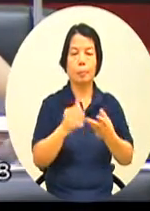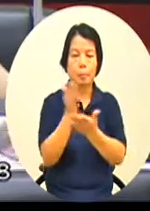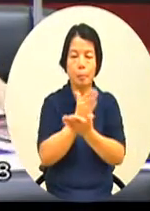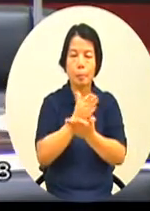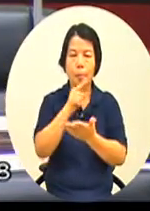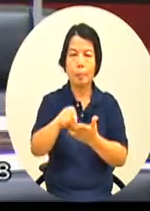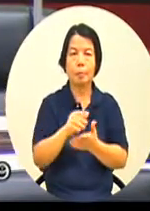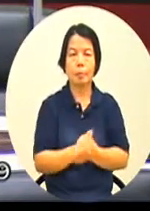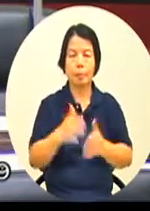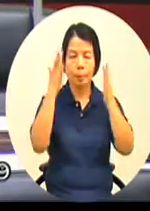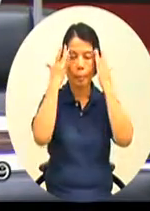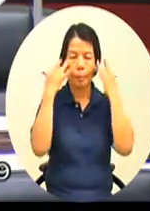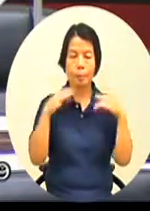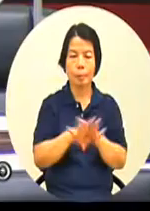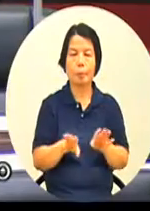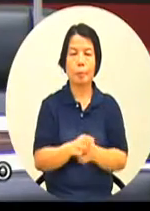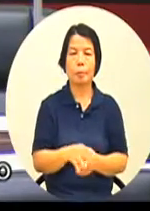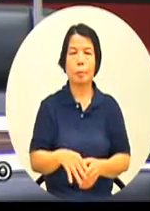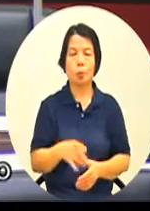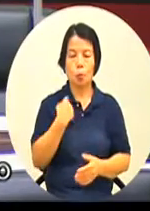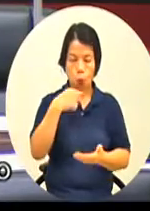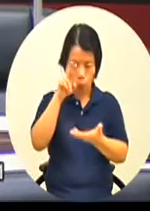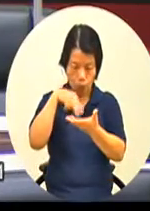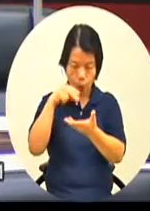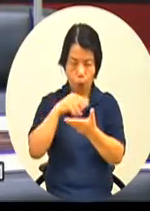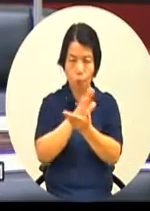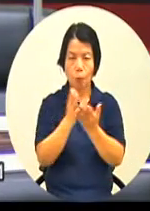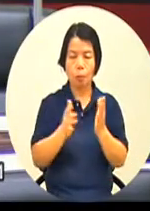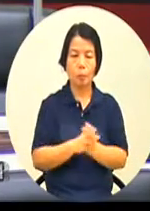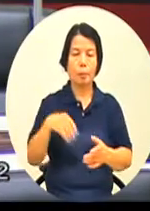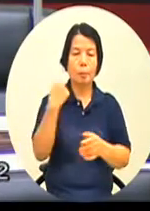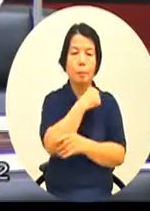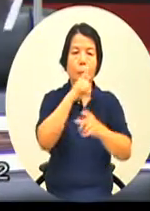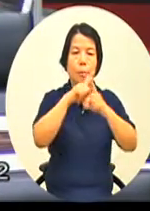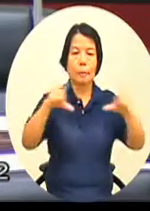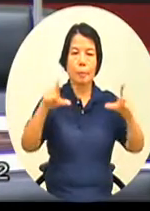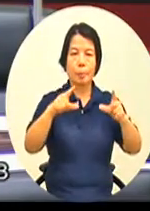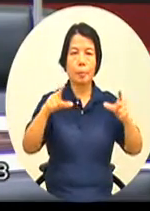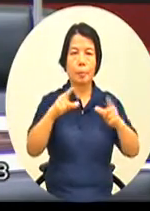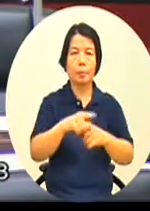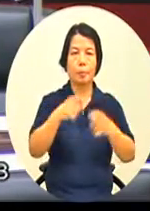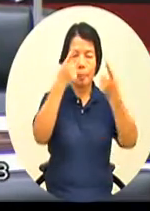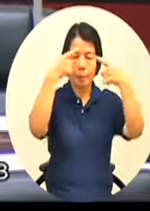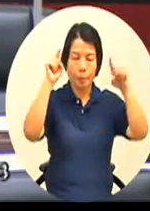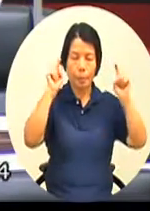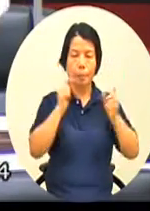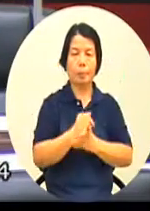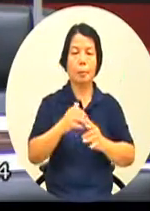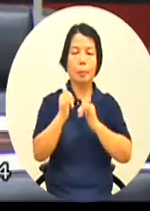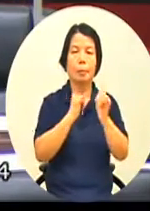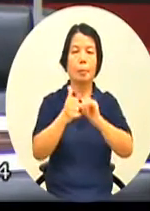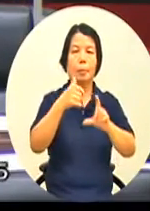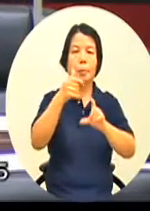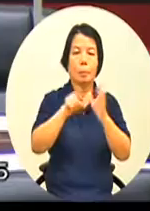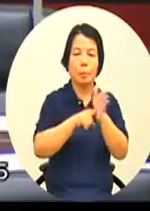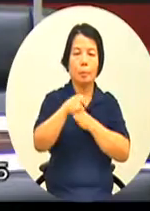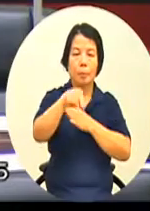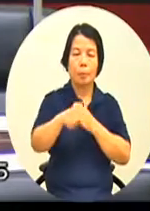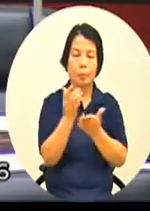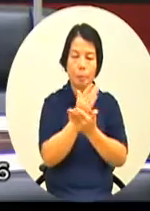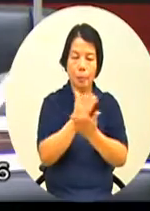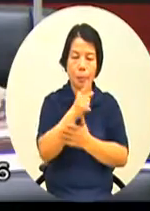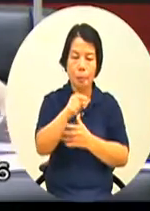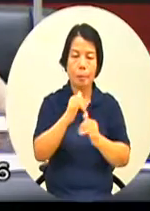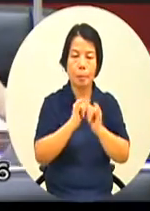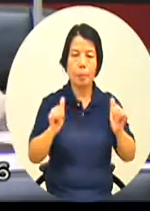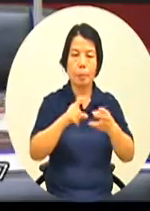暑假有拜读那个台大社会系林国民教授写的审议式民主。这三种民主是